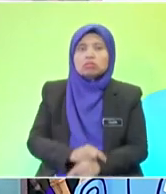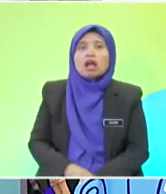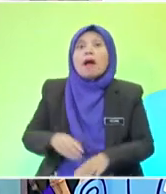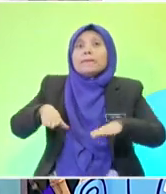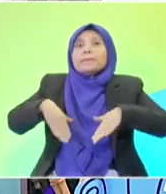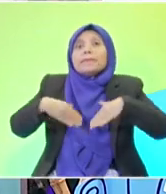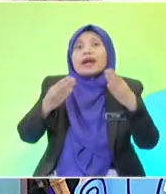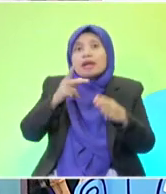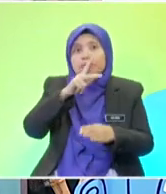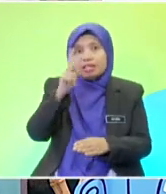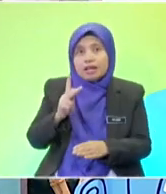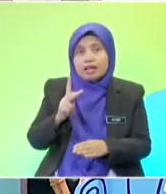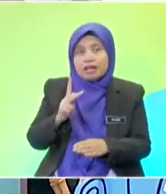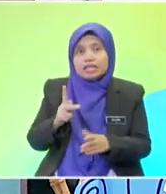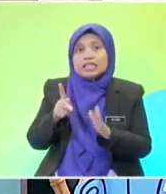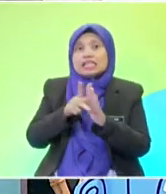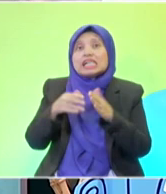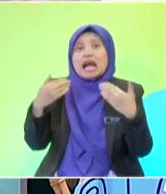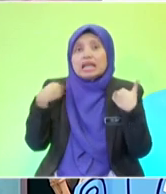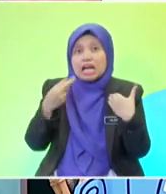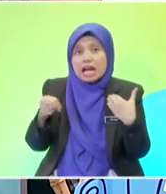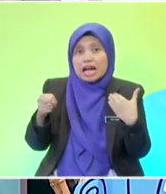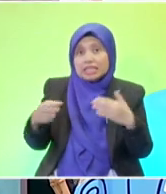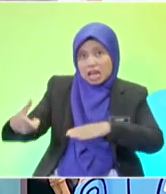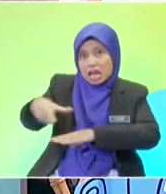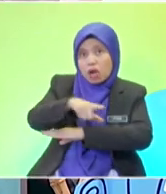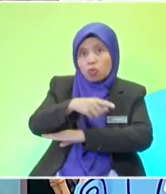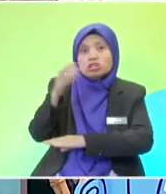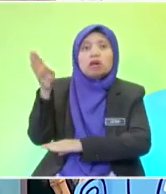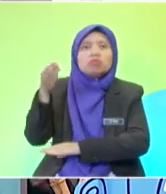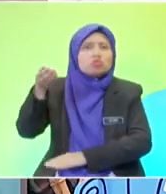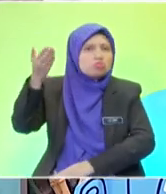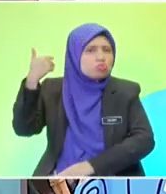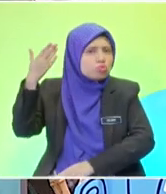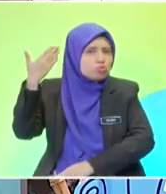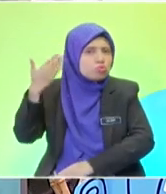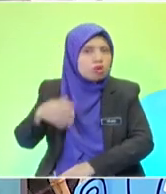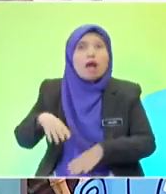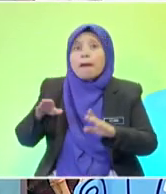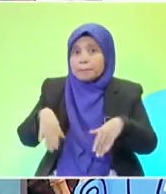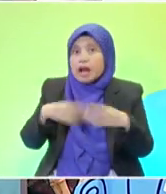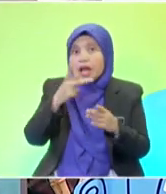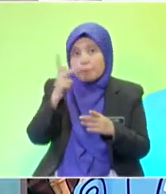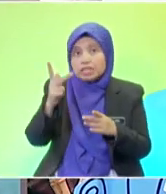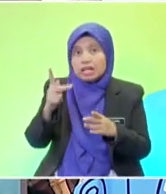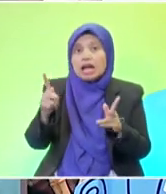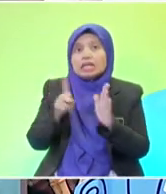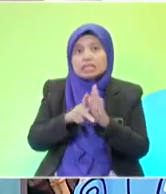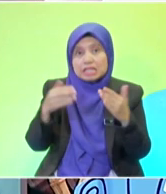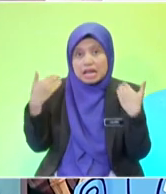Bagaimanakah keadaan Laut Biru dahulu Bagaimanakah keadaan